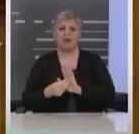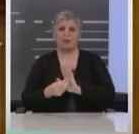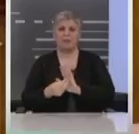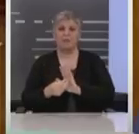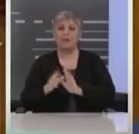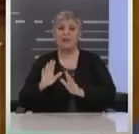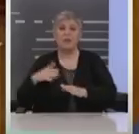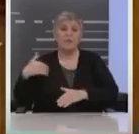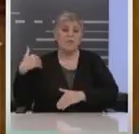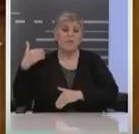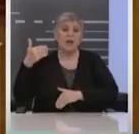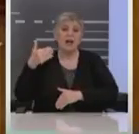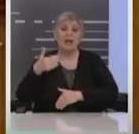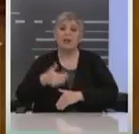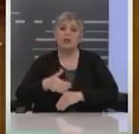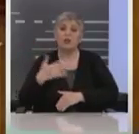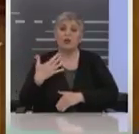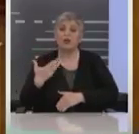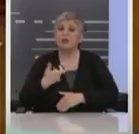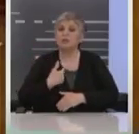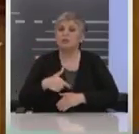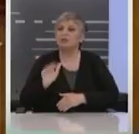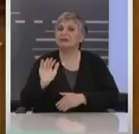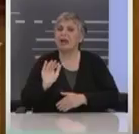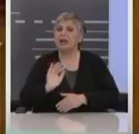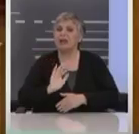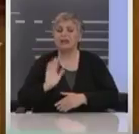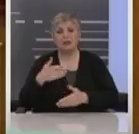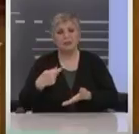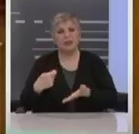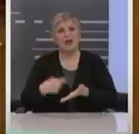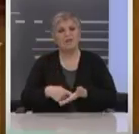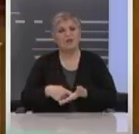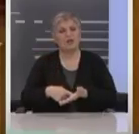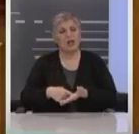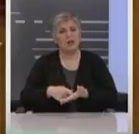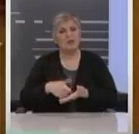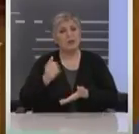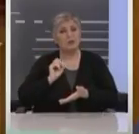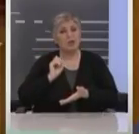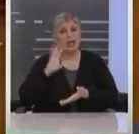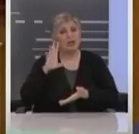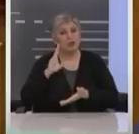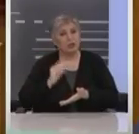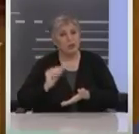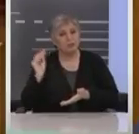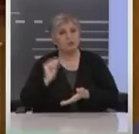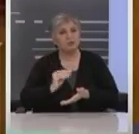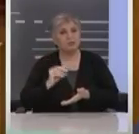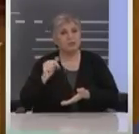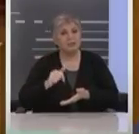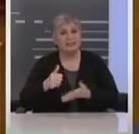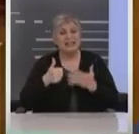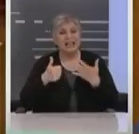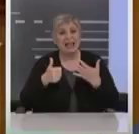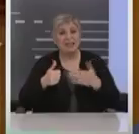έχουν μέχρι στιγμής με τον φόρο της εθελούσιας αποκάλυψης δηλωθεί 6 δισεκατομμύρια